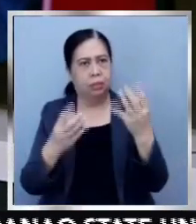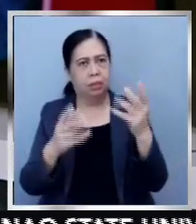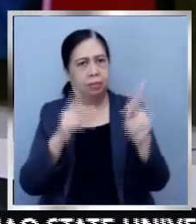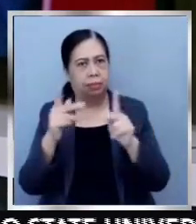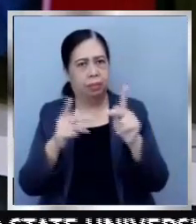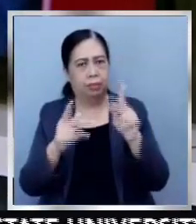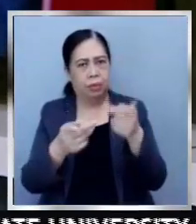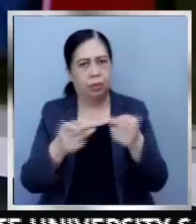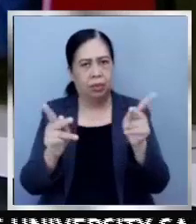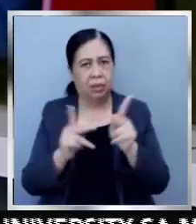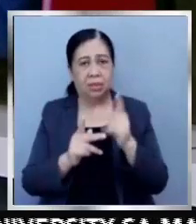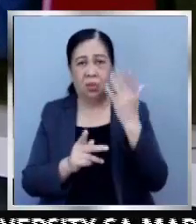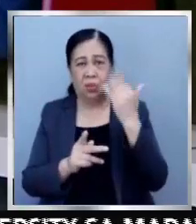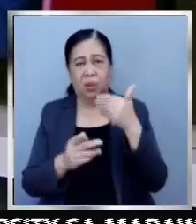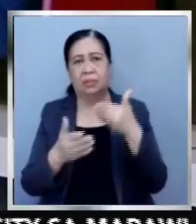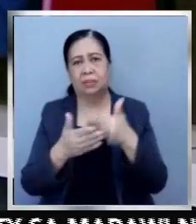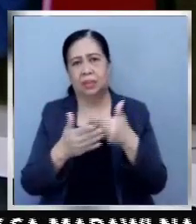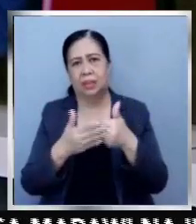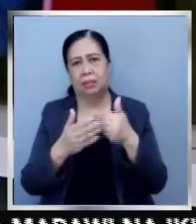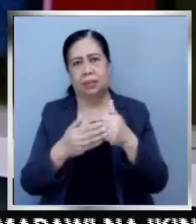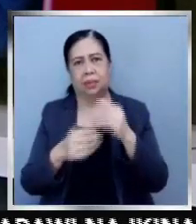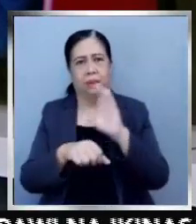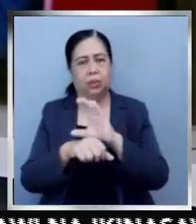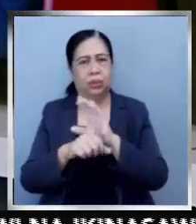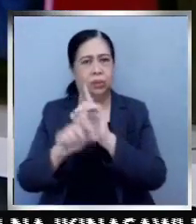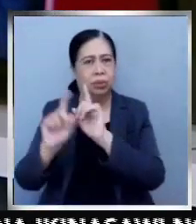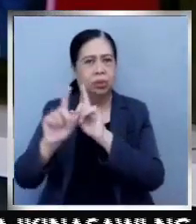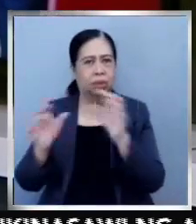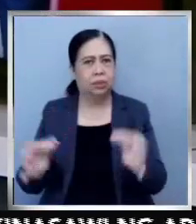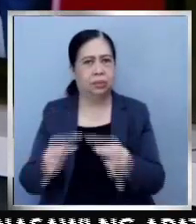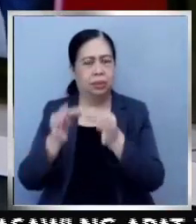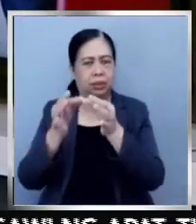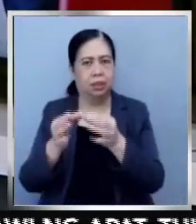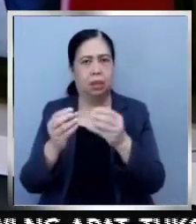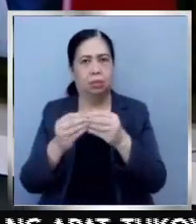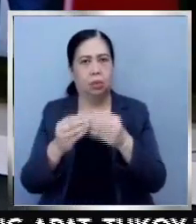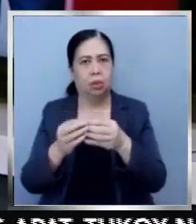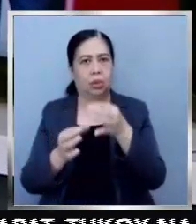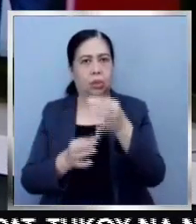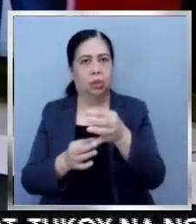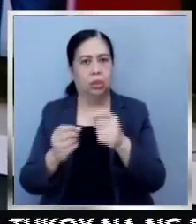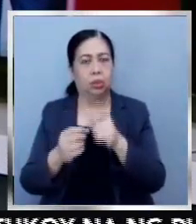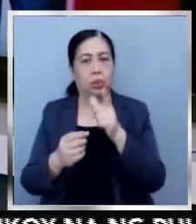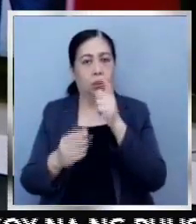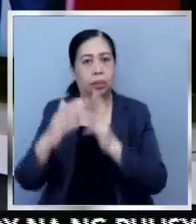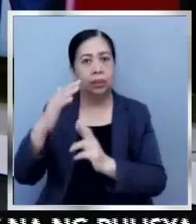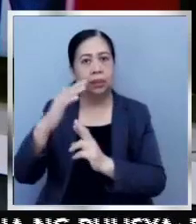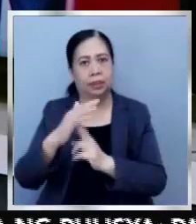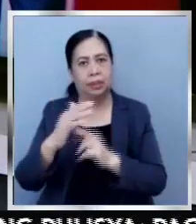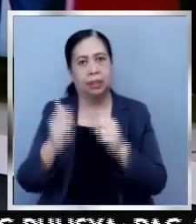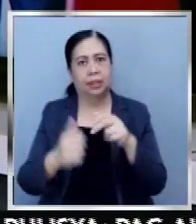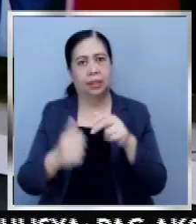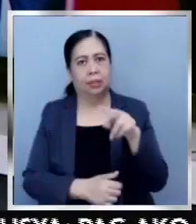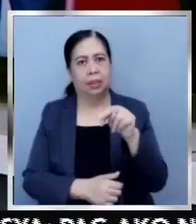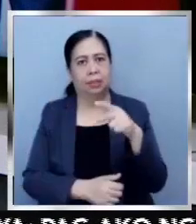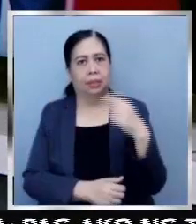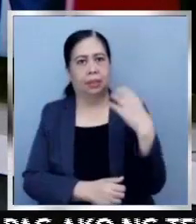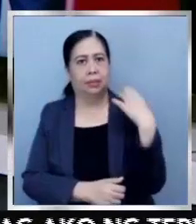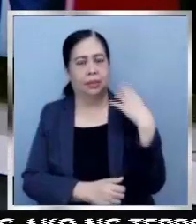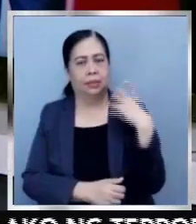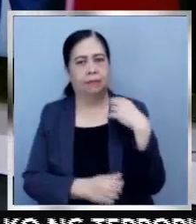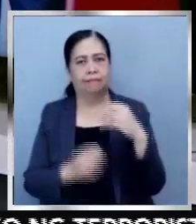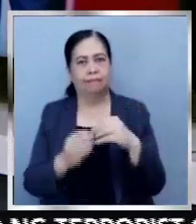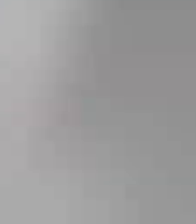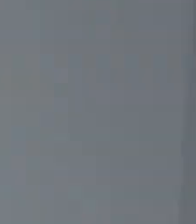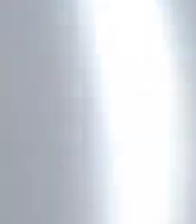lalo't palapit na po ang mga simbang gabi. Pinalawig din ang termino ng magre-retiro na sanang PNP chief at nakatutok si